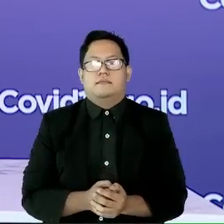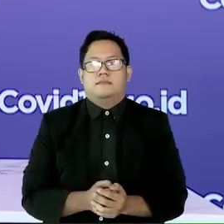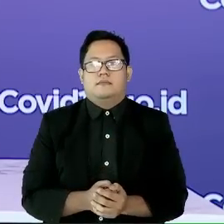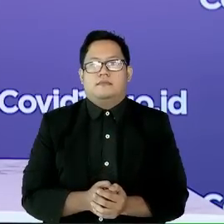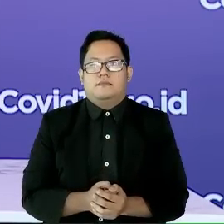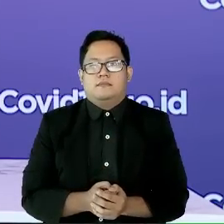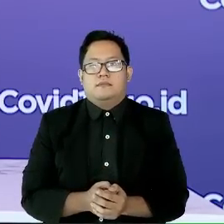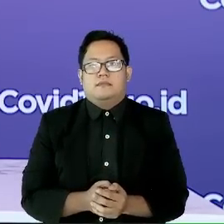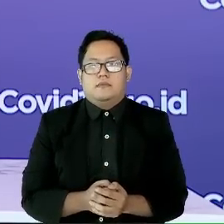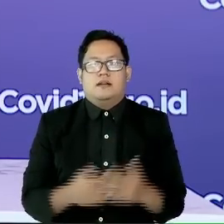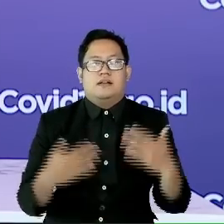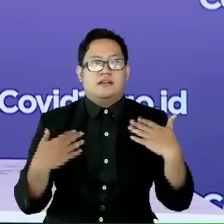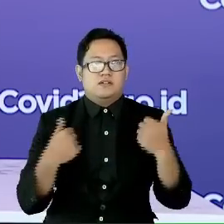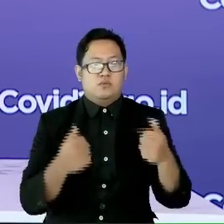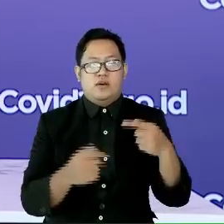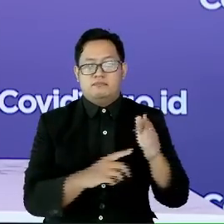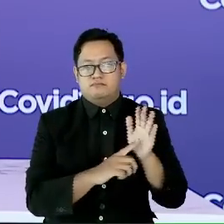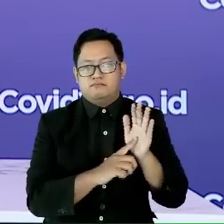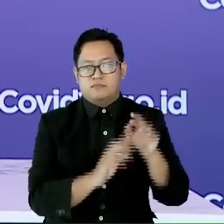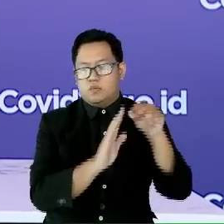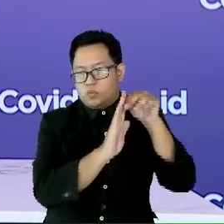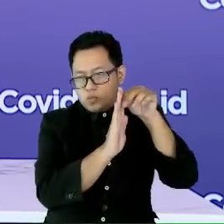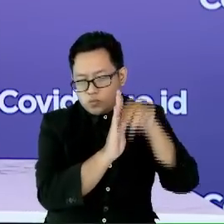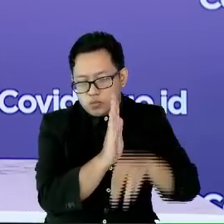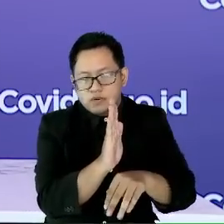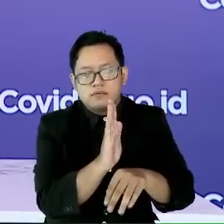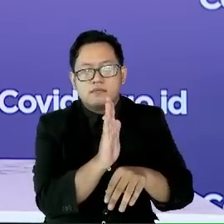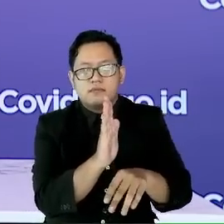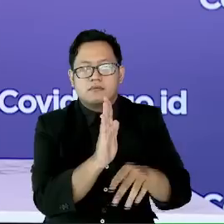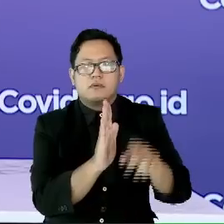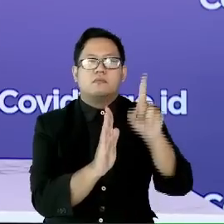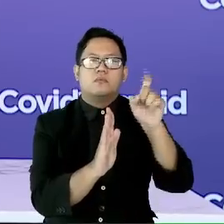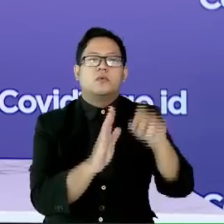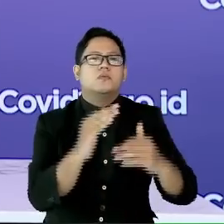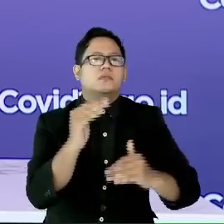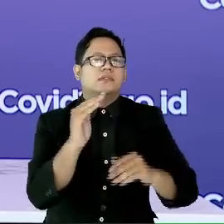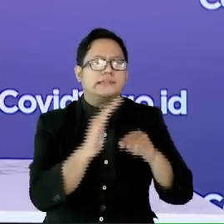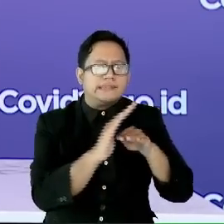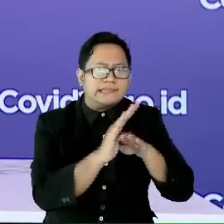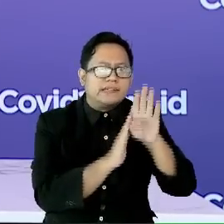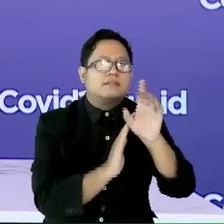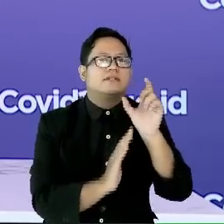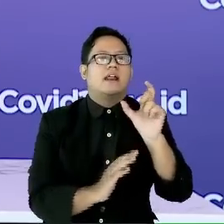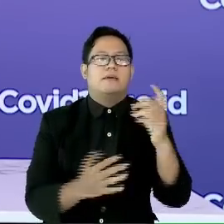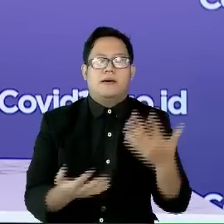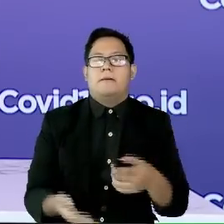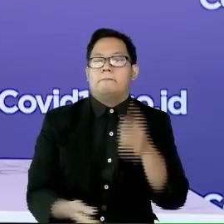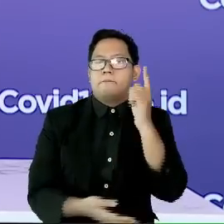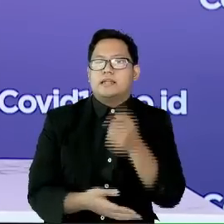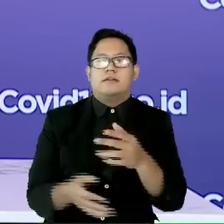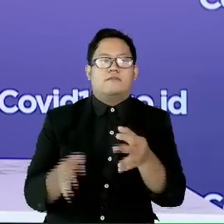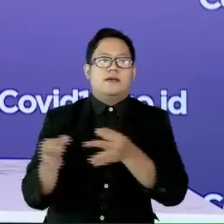Kemudian kesembuhan yang masih menunjukkan penurunan juga perlu ditingkatkan lagi dengan memastikan